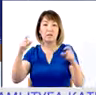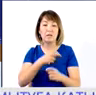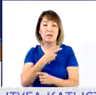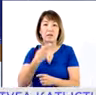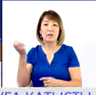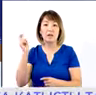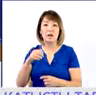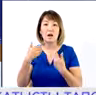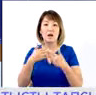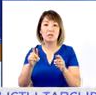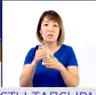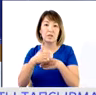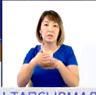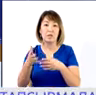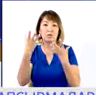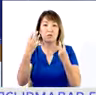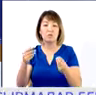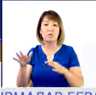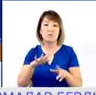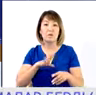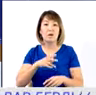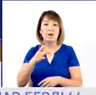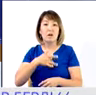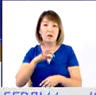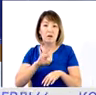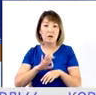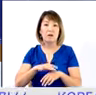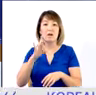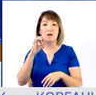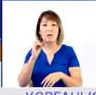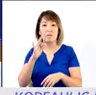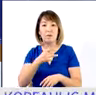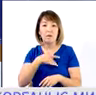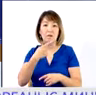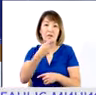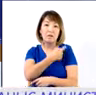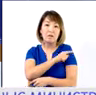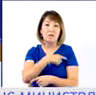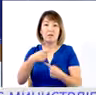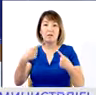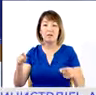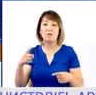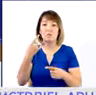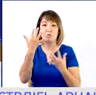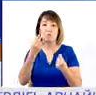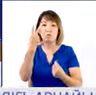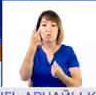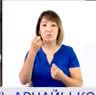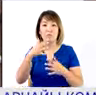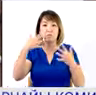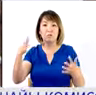келіп, ашық есік күнін өткізді. Кардиолог, ревматолог сынды білікті мамандардан құралған ұжым екі күнде 100-ден астам адамды